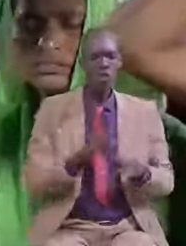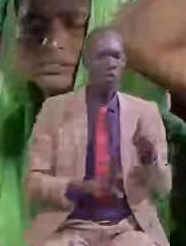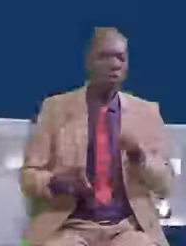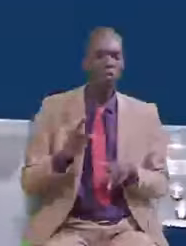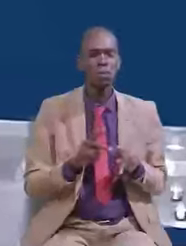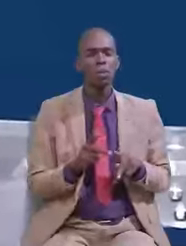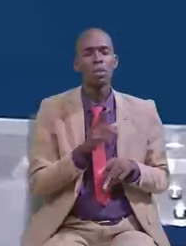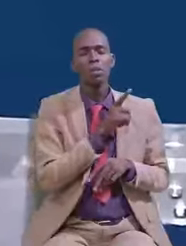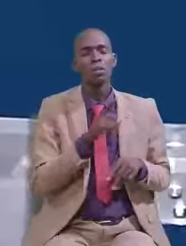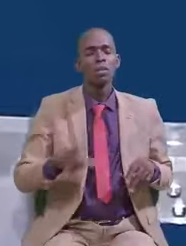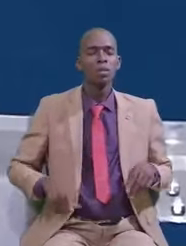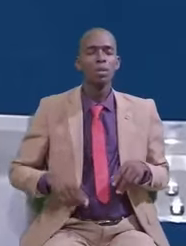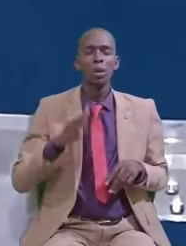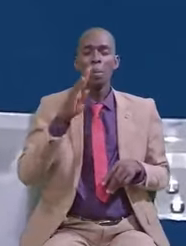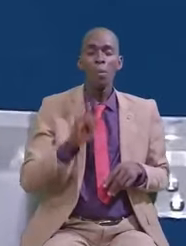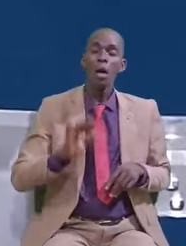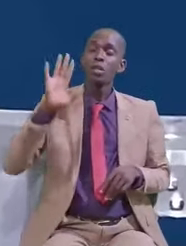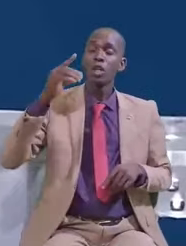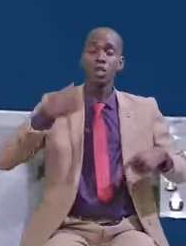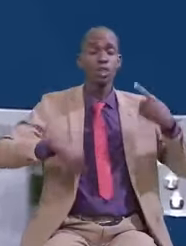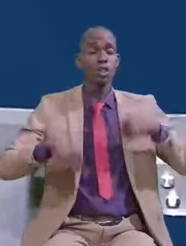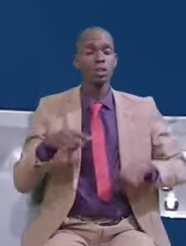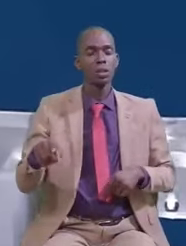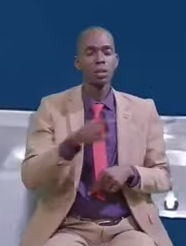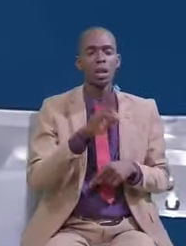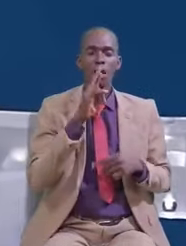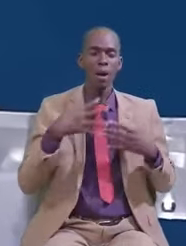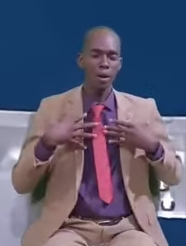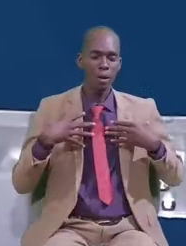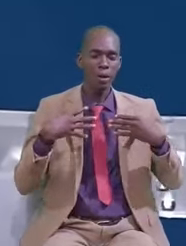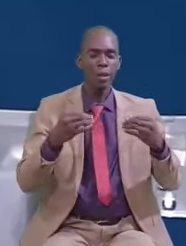Seigneur, c'est par tes meurtrissures que nous sommes guéris.